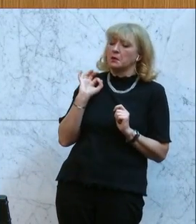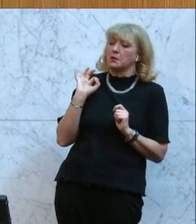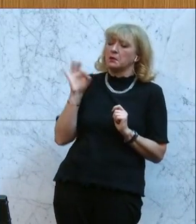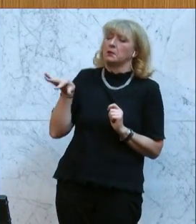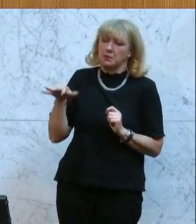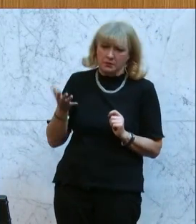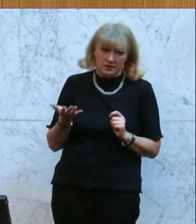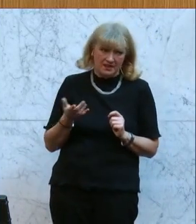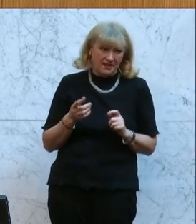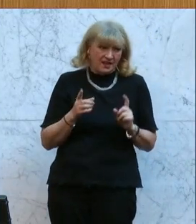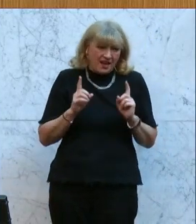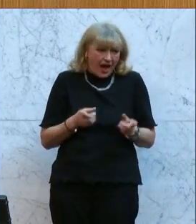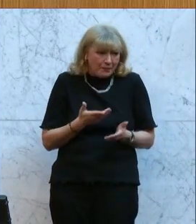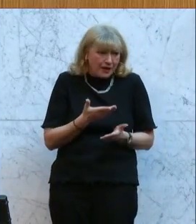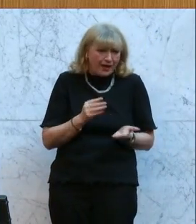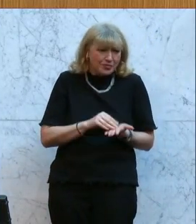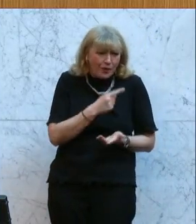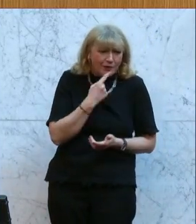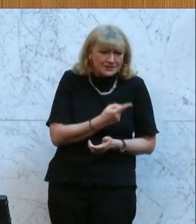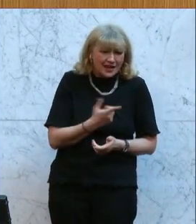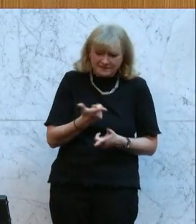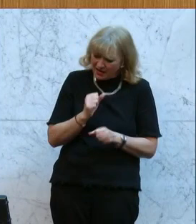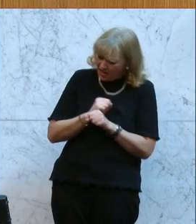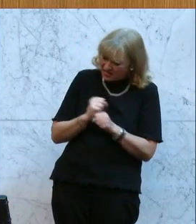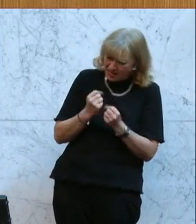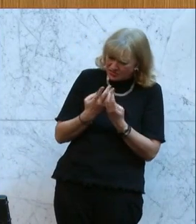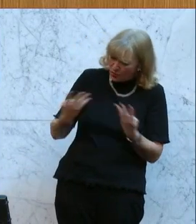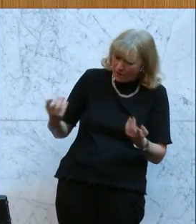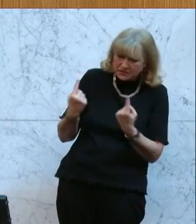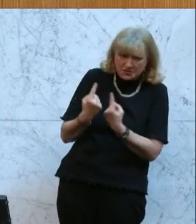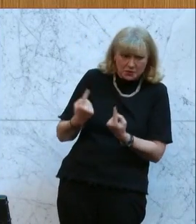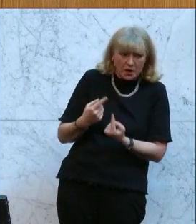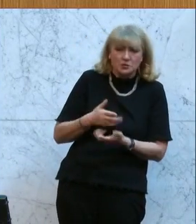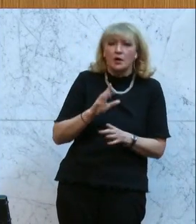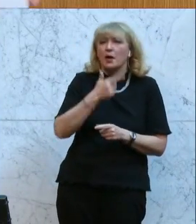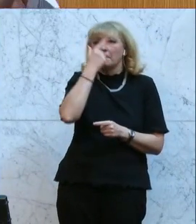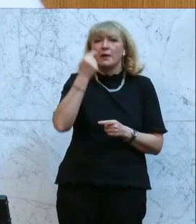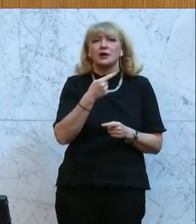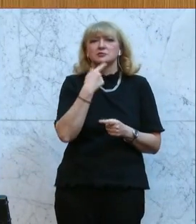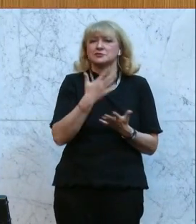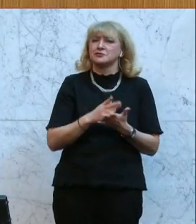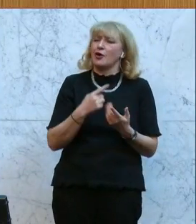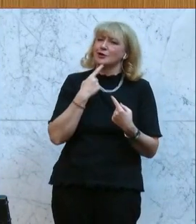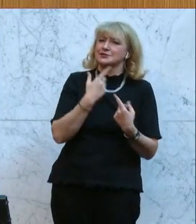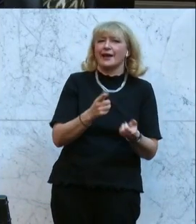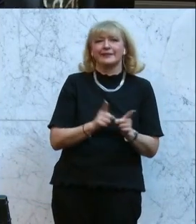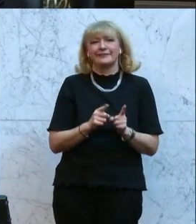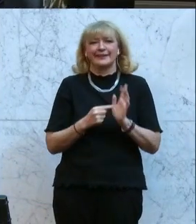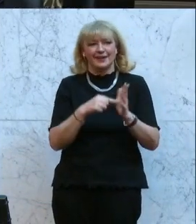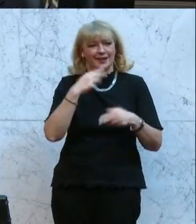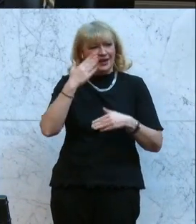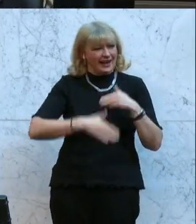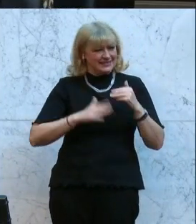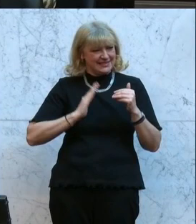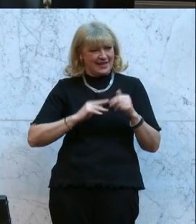Und habt aber auch die Kutzpe, diesen desaströsen Zustand den Menschen Österreich derart zu verkaufen, letzte Seite U-Ausschussbericht der